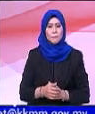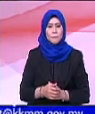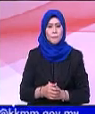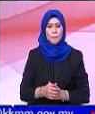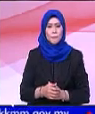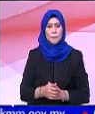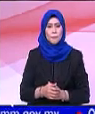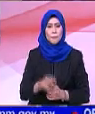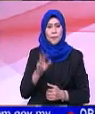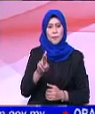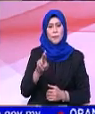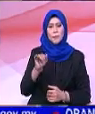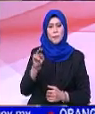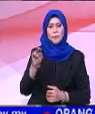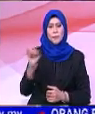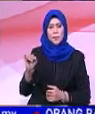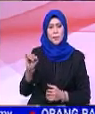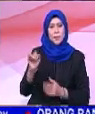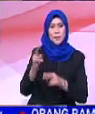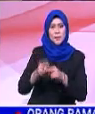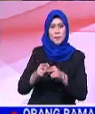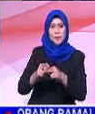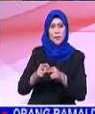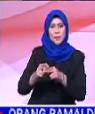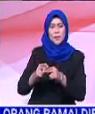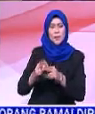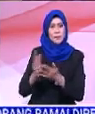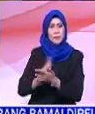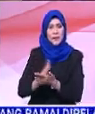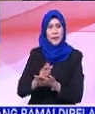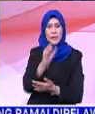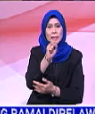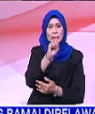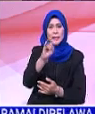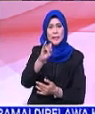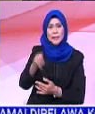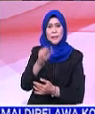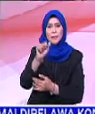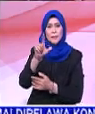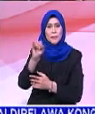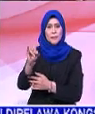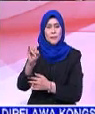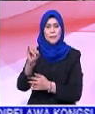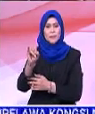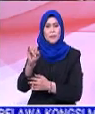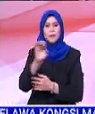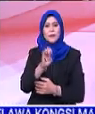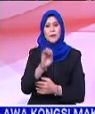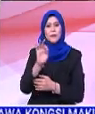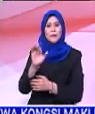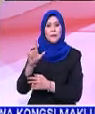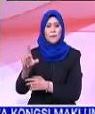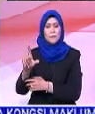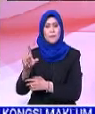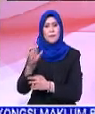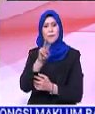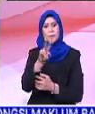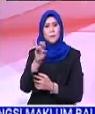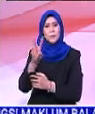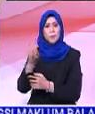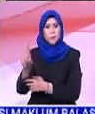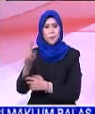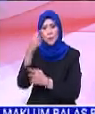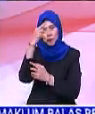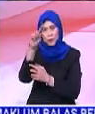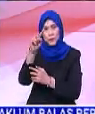Hai brine yang menggunakan nama samaran si jadi menjadikan kejohanan yravel Liga Super 2001